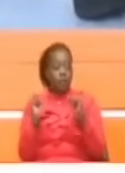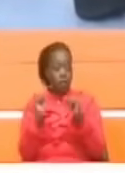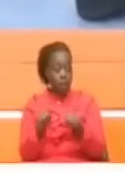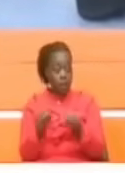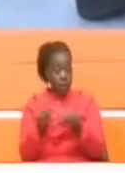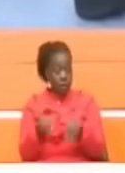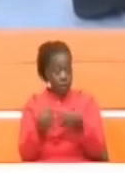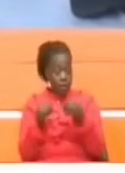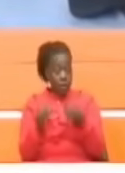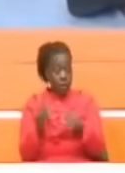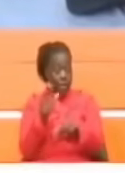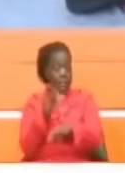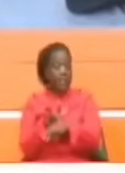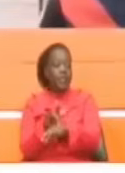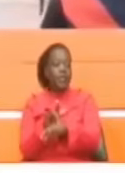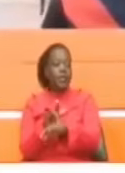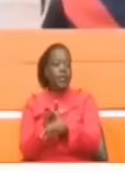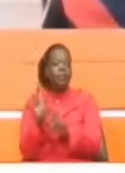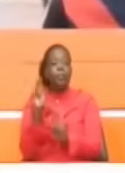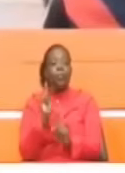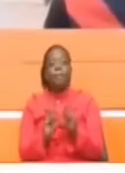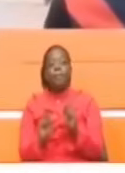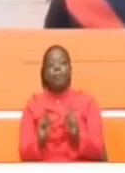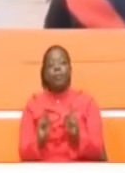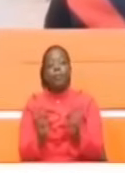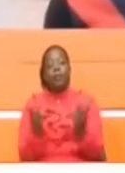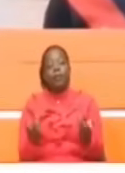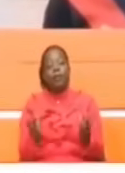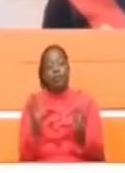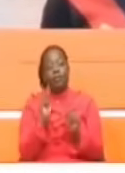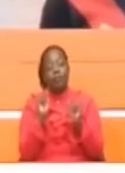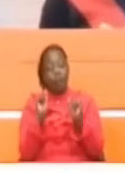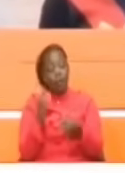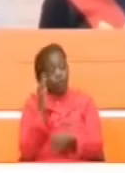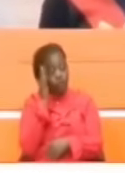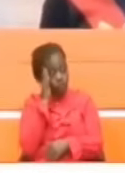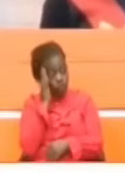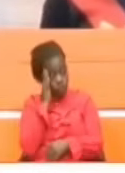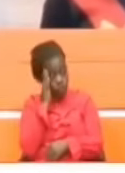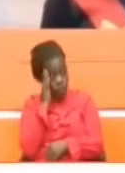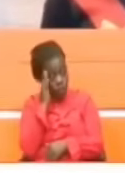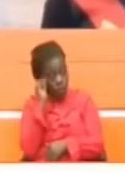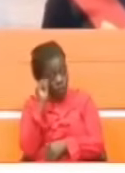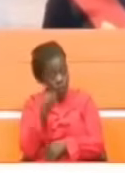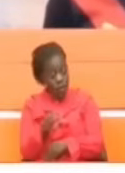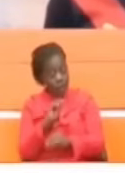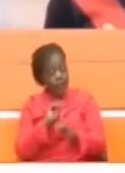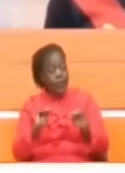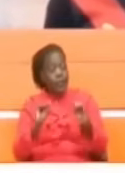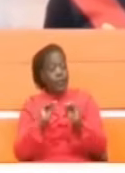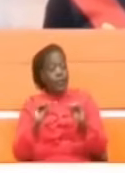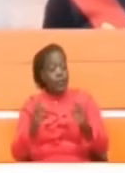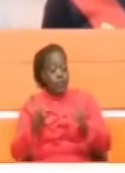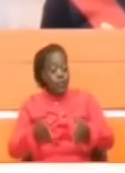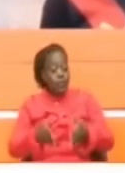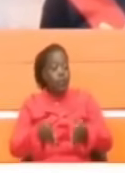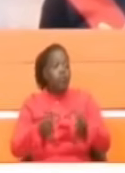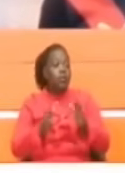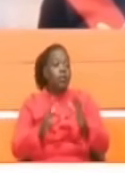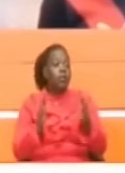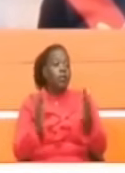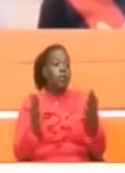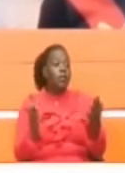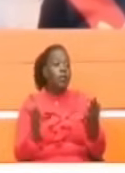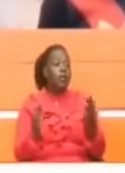nibateekawo kwesensitizing abantu so abantu bateekeho embeera n'obulyo abantu basobole kubeegesa omuhanda namulinga